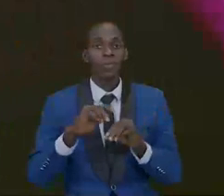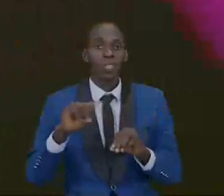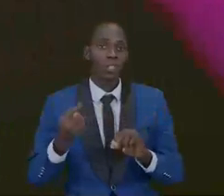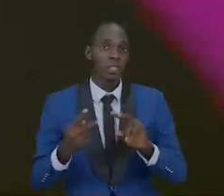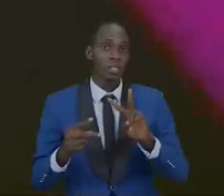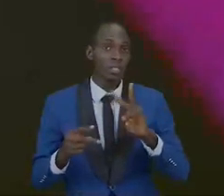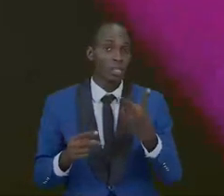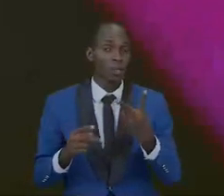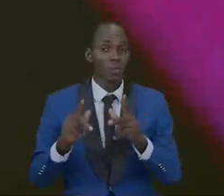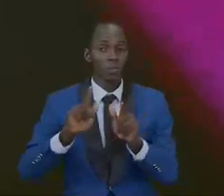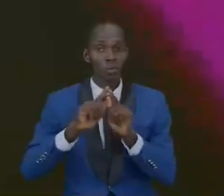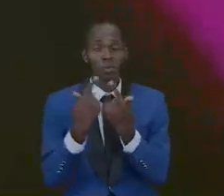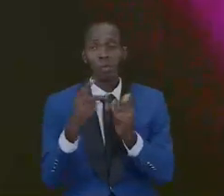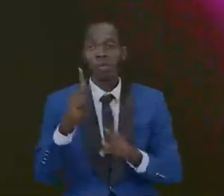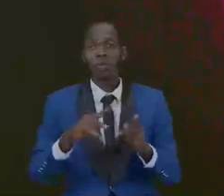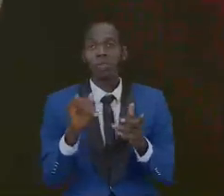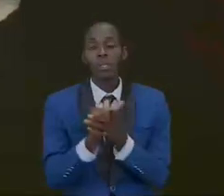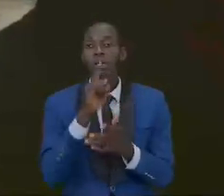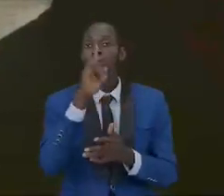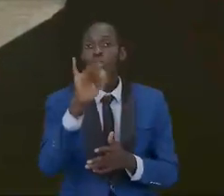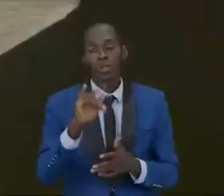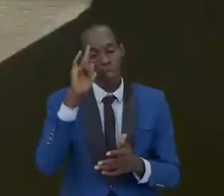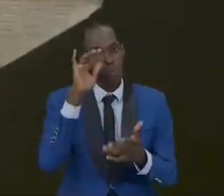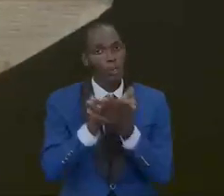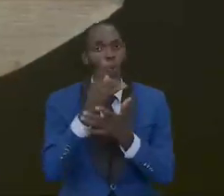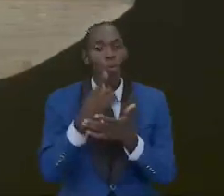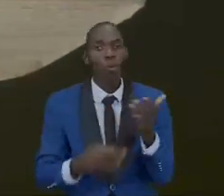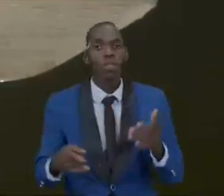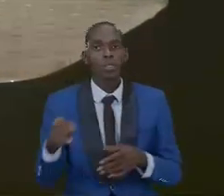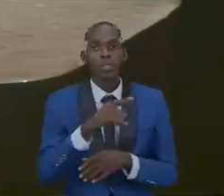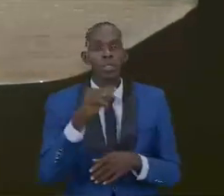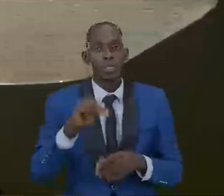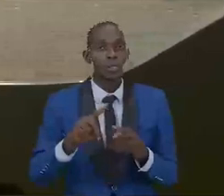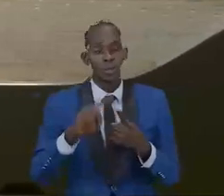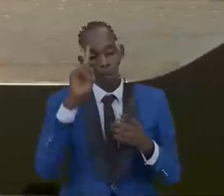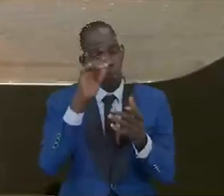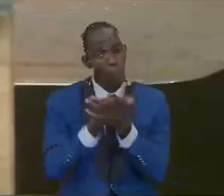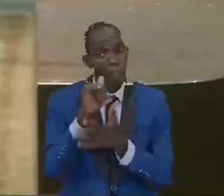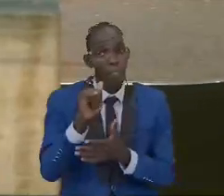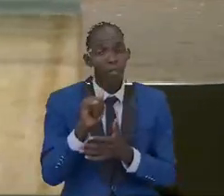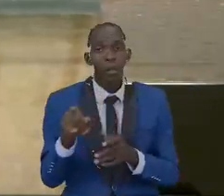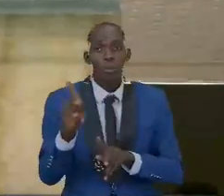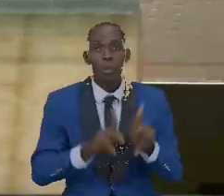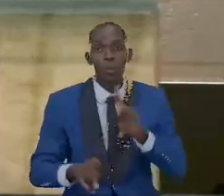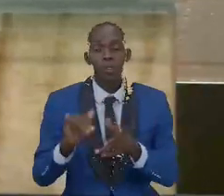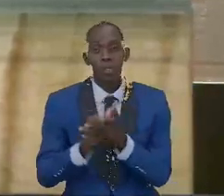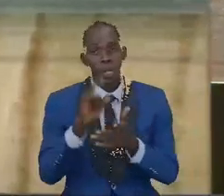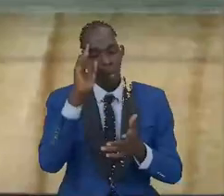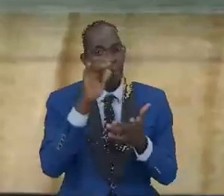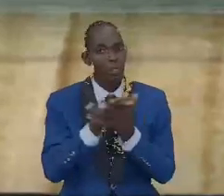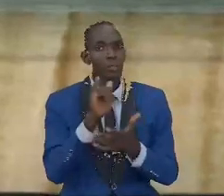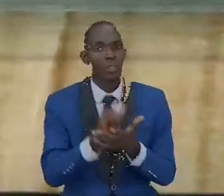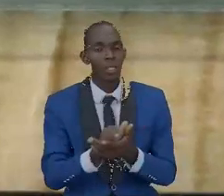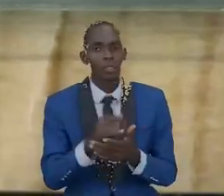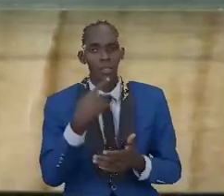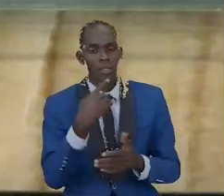personnes qui ont écrit en réalité ce qu'on devait croire il y a des gens qui croient que non le salut ne vient pas